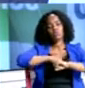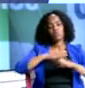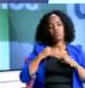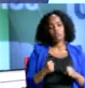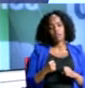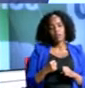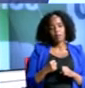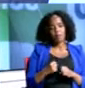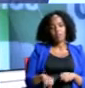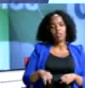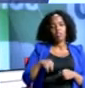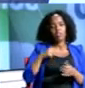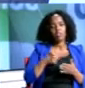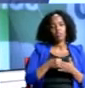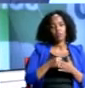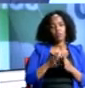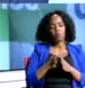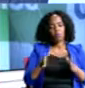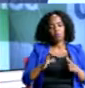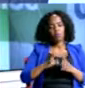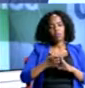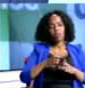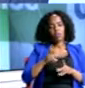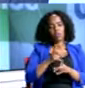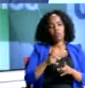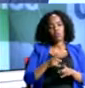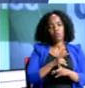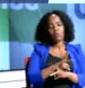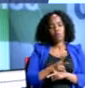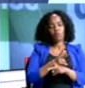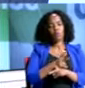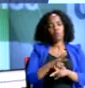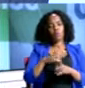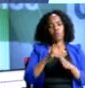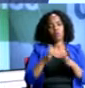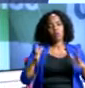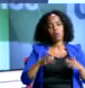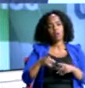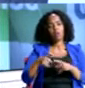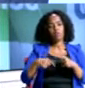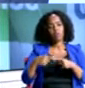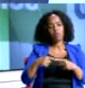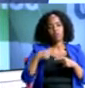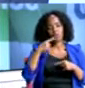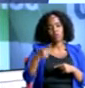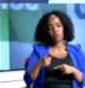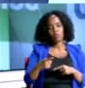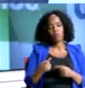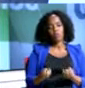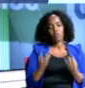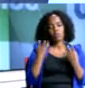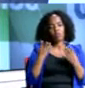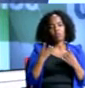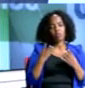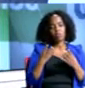dendama ejenno gudda qabachudan ofegenna gudda ademsudan jochuda ega yoroba e akadubbe